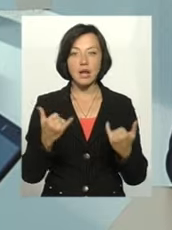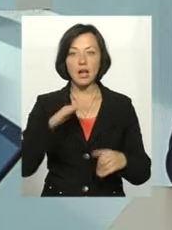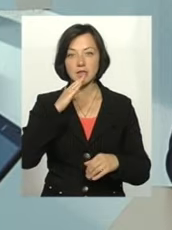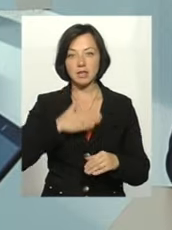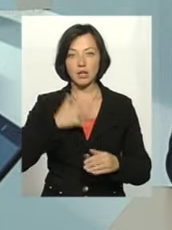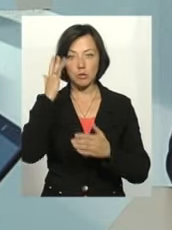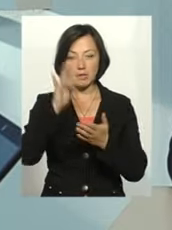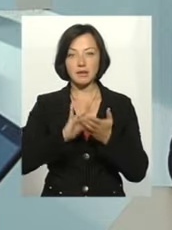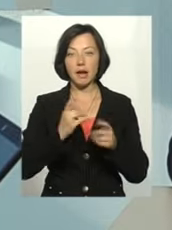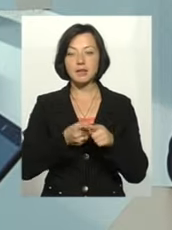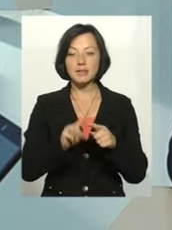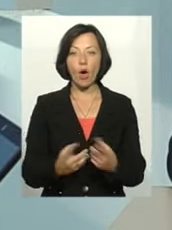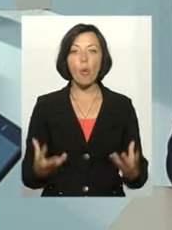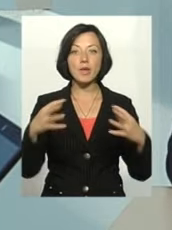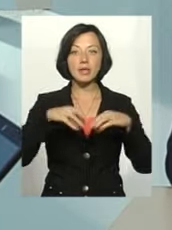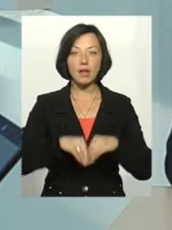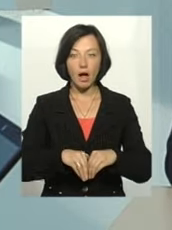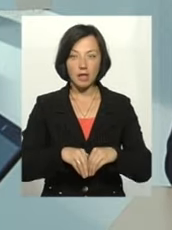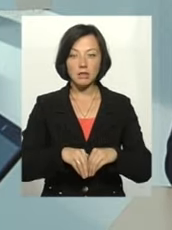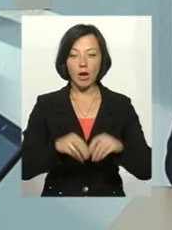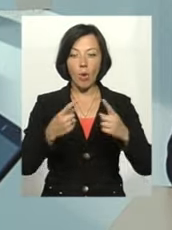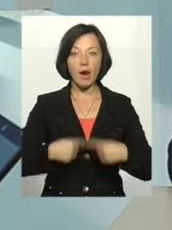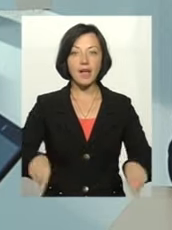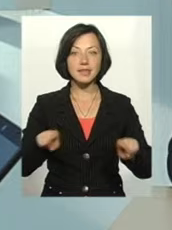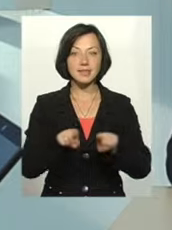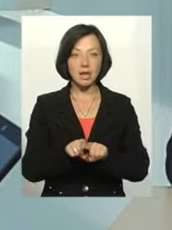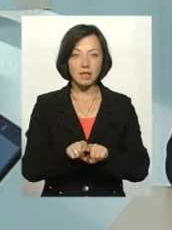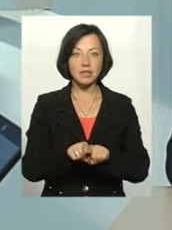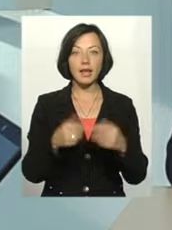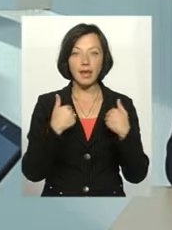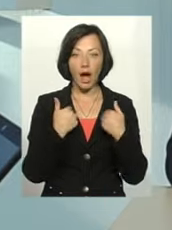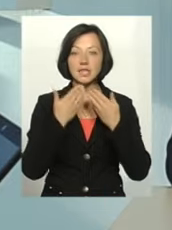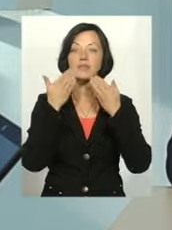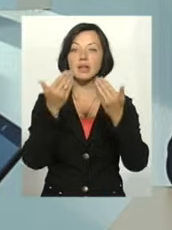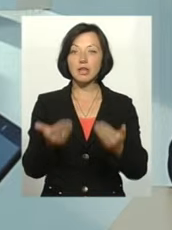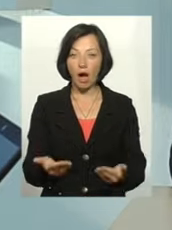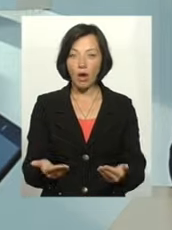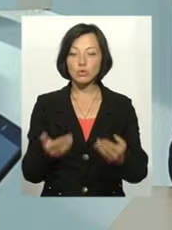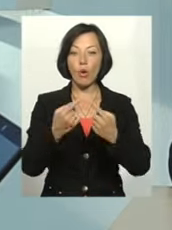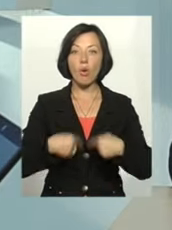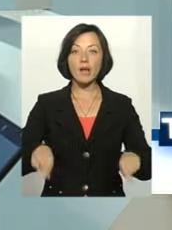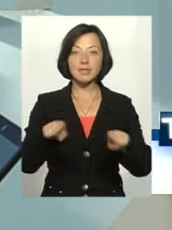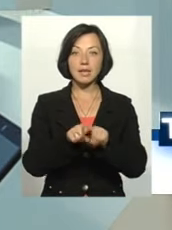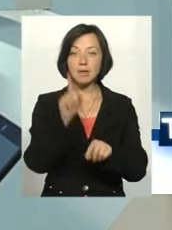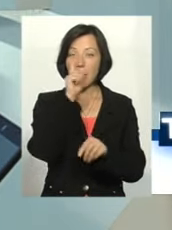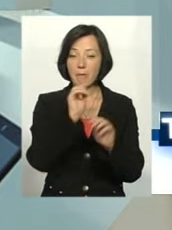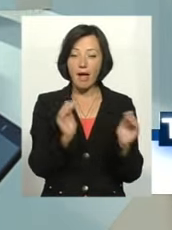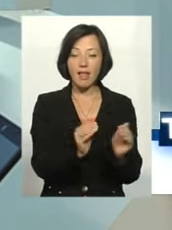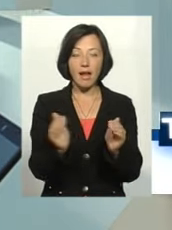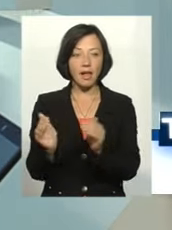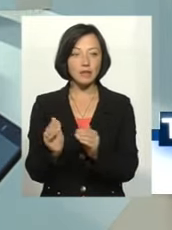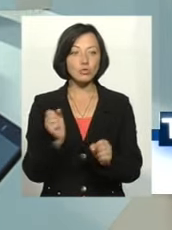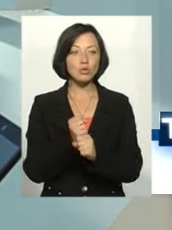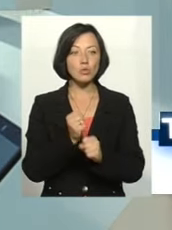мета – це об'єднати громадські організації. Я зараз звертаюся до тих громадських організацій маленьких, які